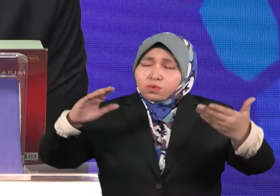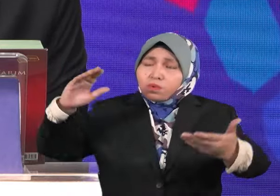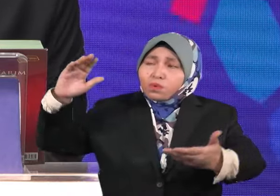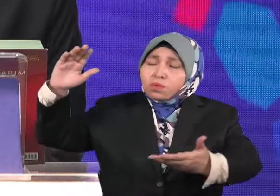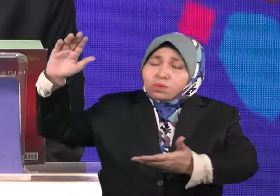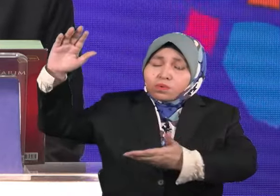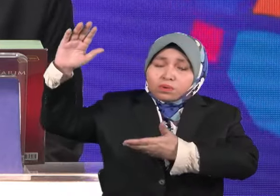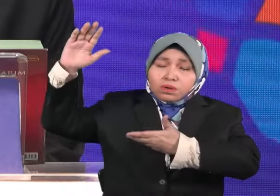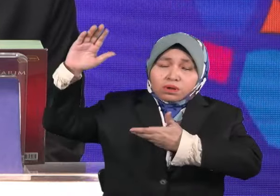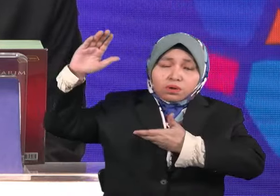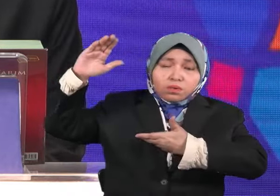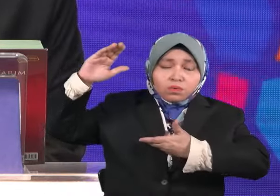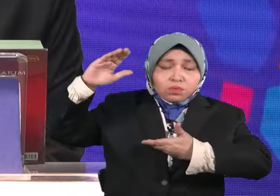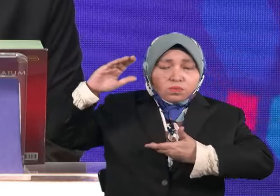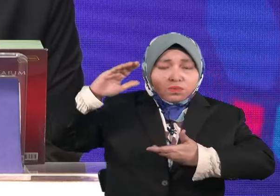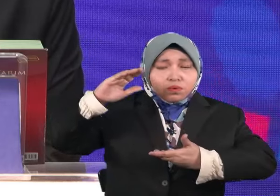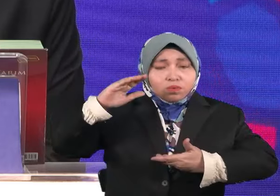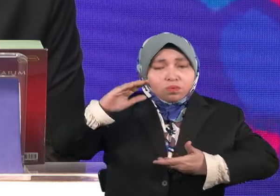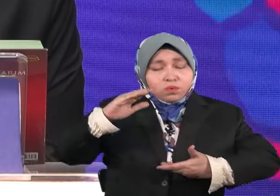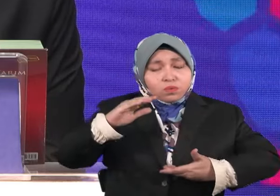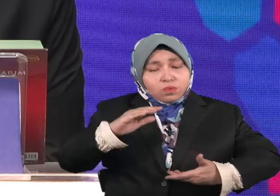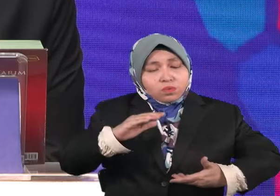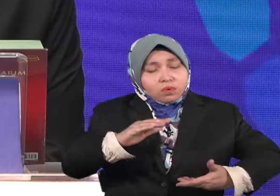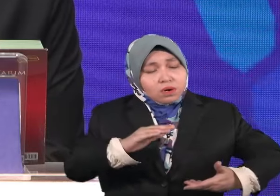أنزل فيه